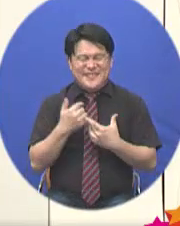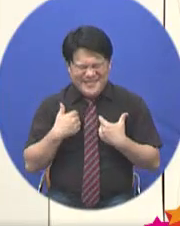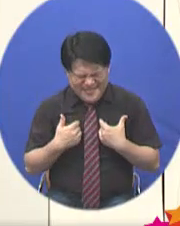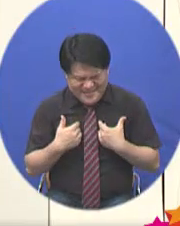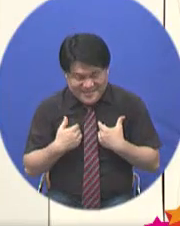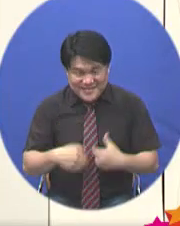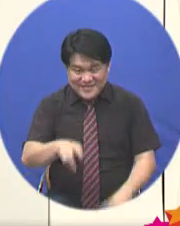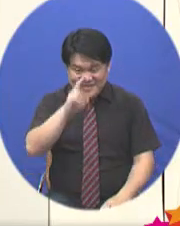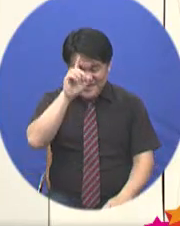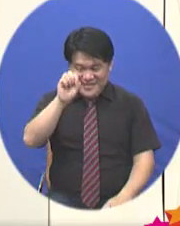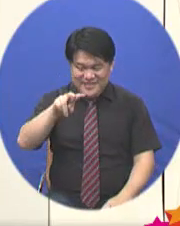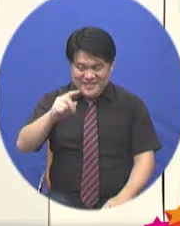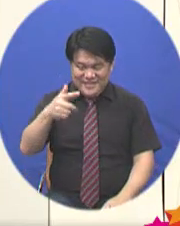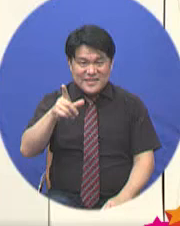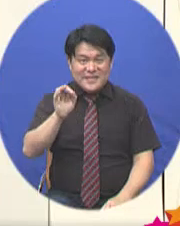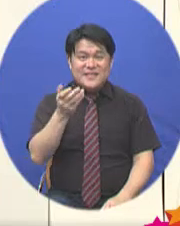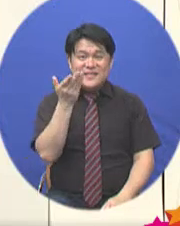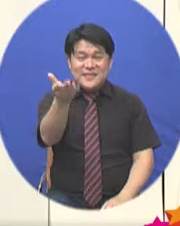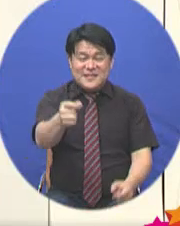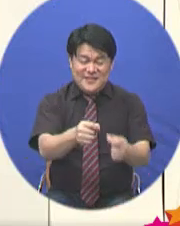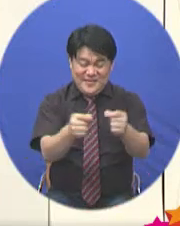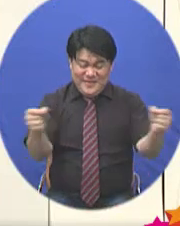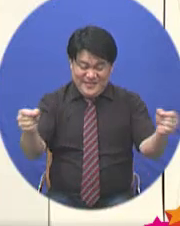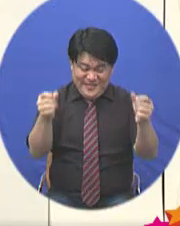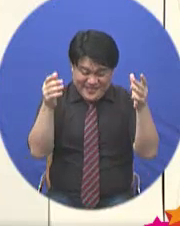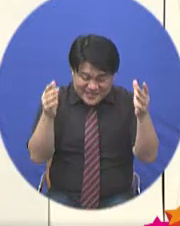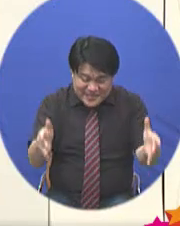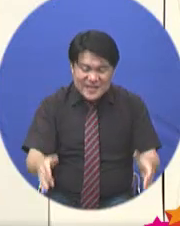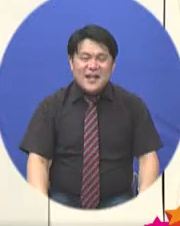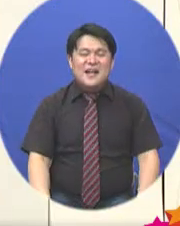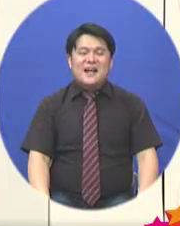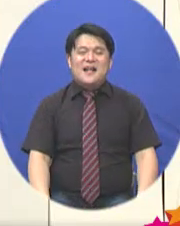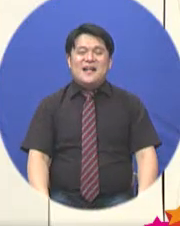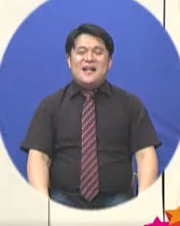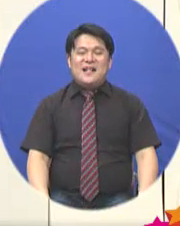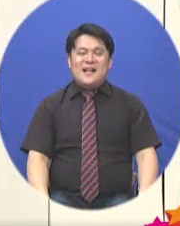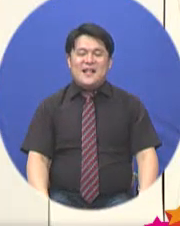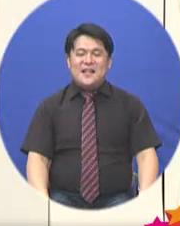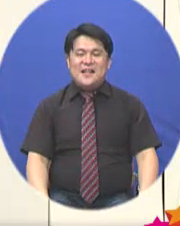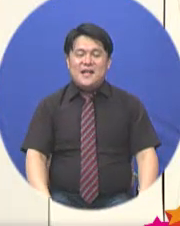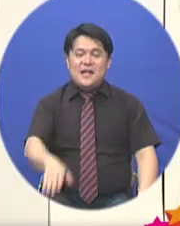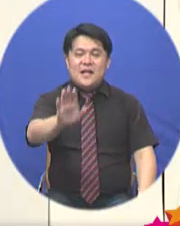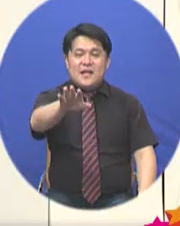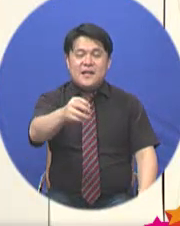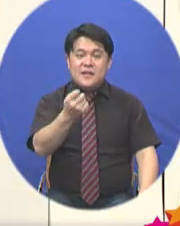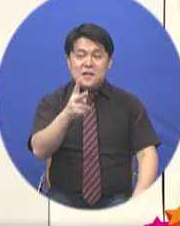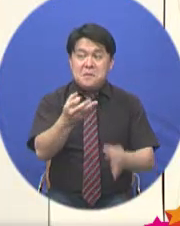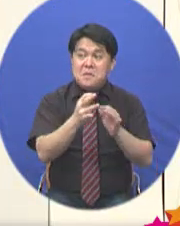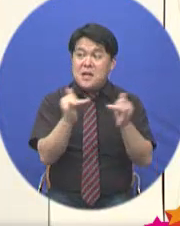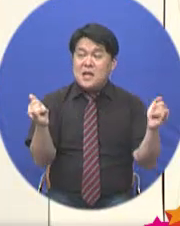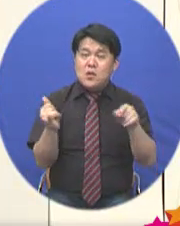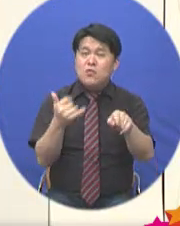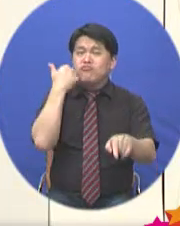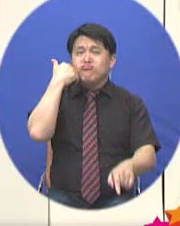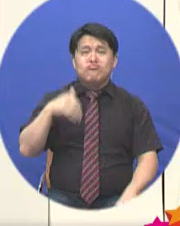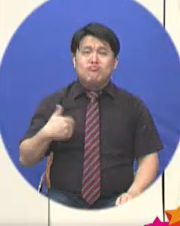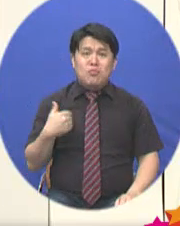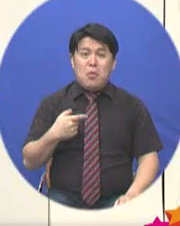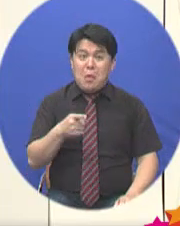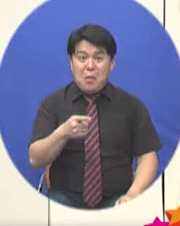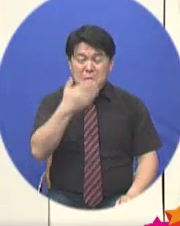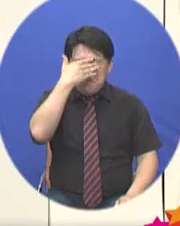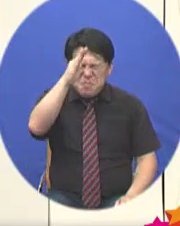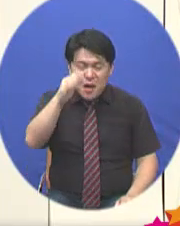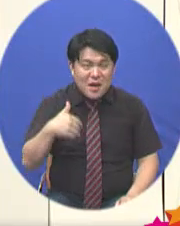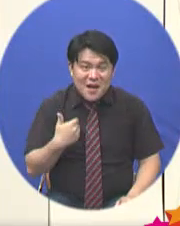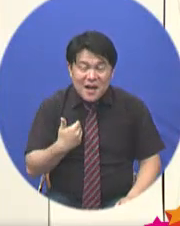반갑습니다. 박윤창님 오랜만이에요. 네, 안녕하세요, 선봉수님. 네. 그래도 시청자 여러분들은 생소할